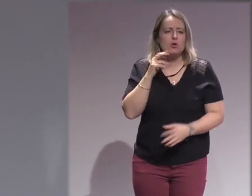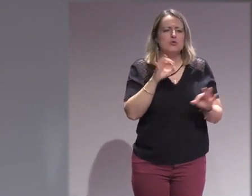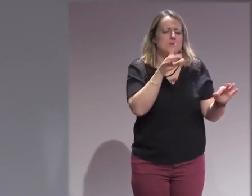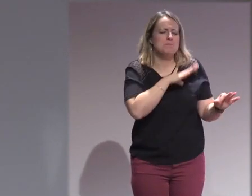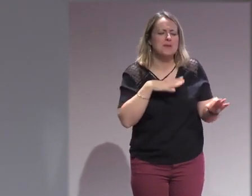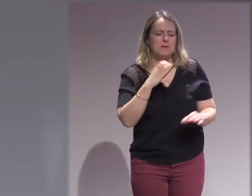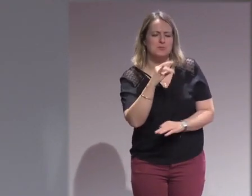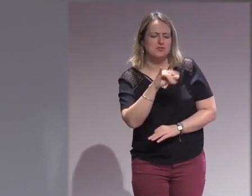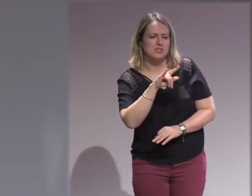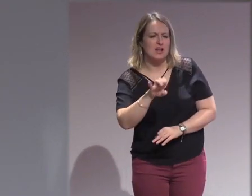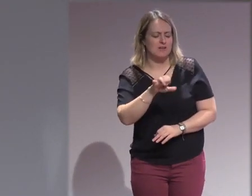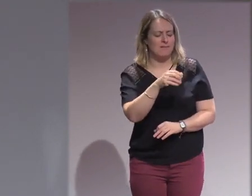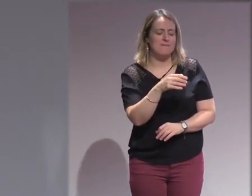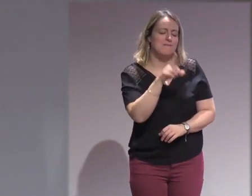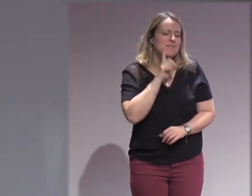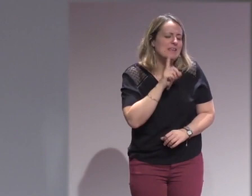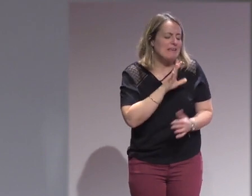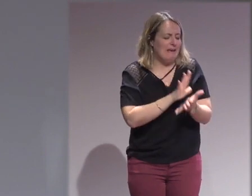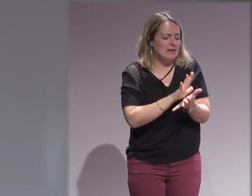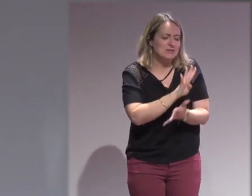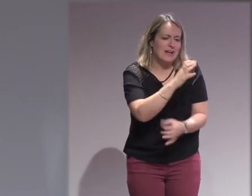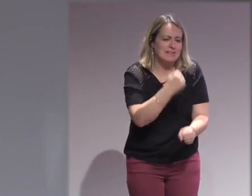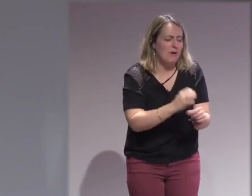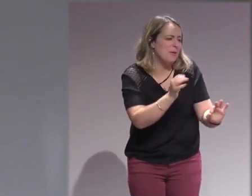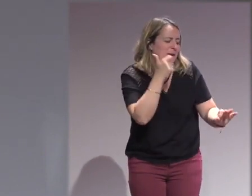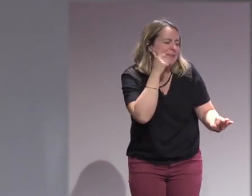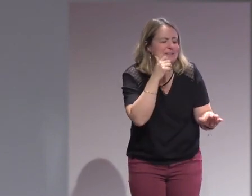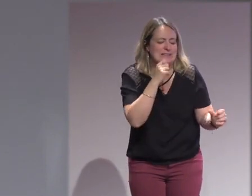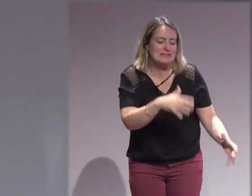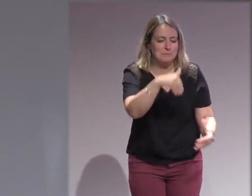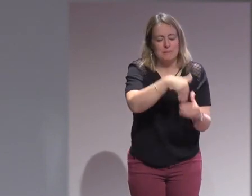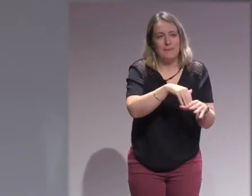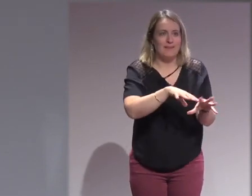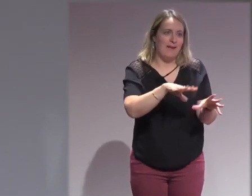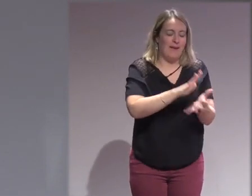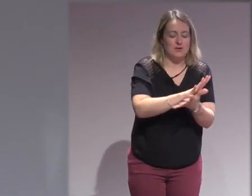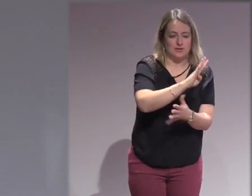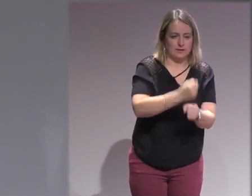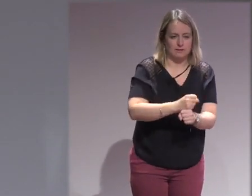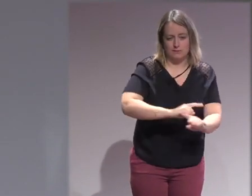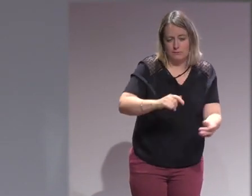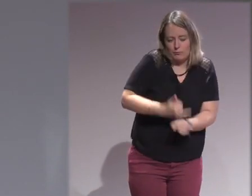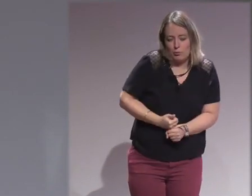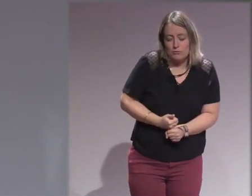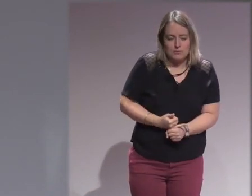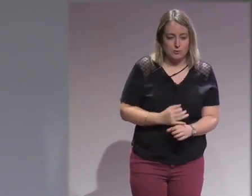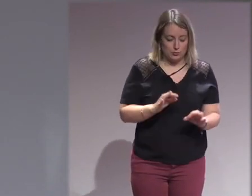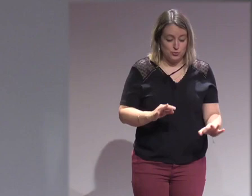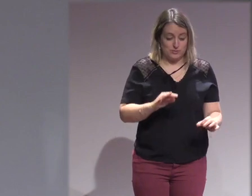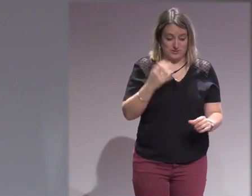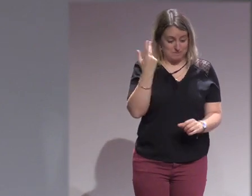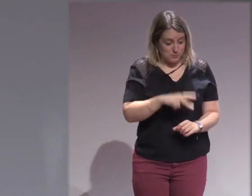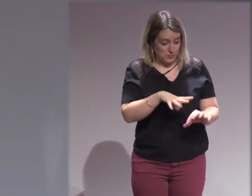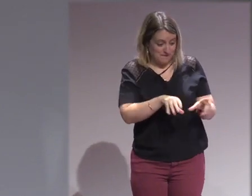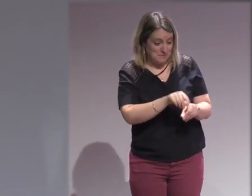maternelle, il n'y a pas de racisme », je peux vous assurer que le racisme, ça peut commencer très très tôt. Et le fait qu'on vous dise que votre famille n'est pas